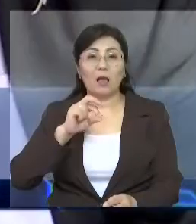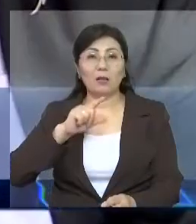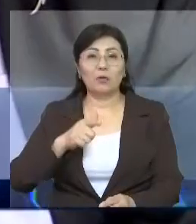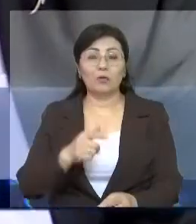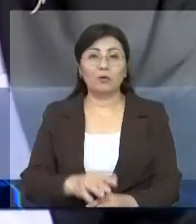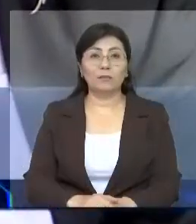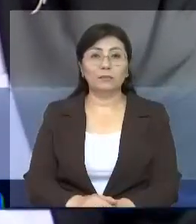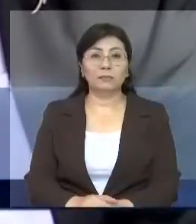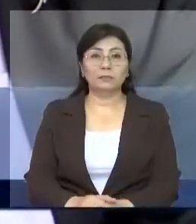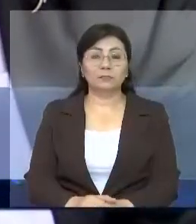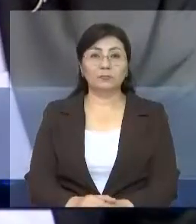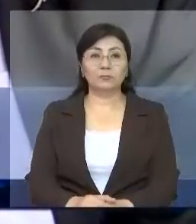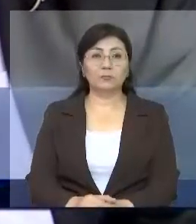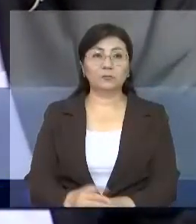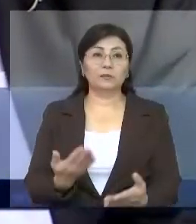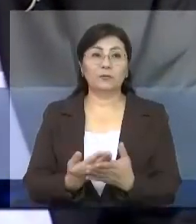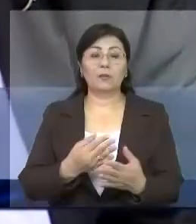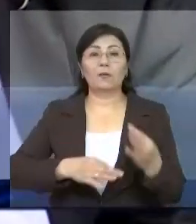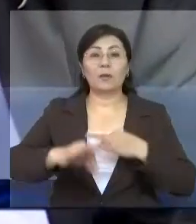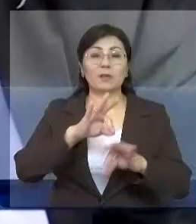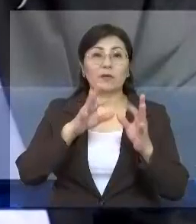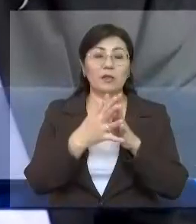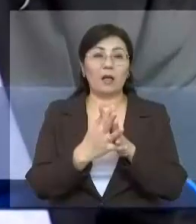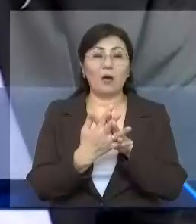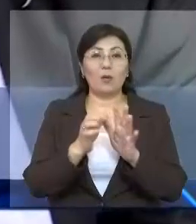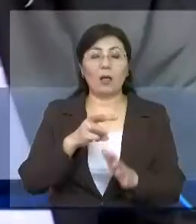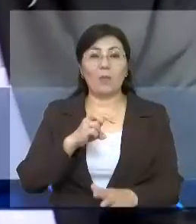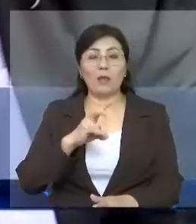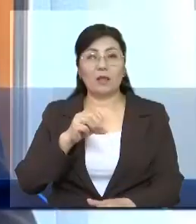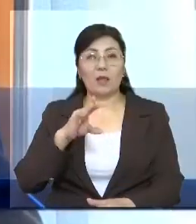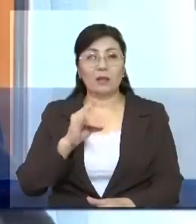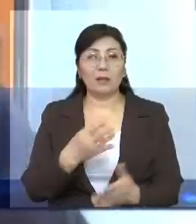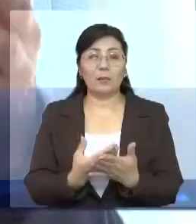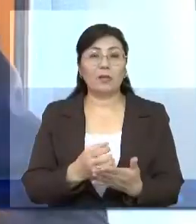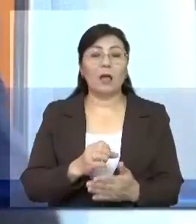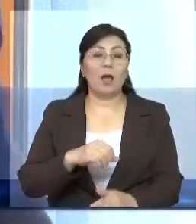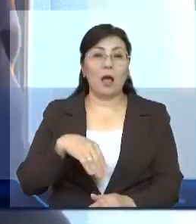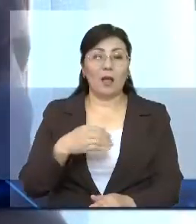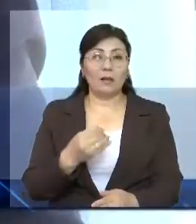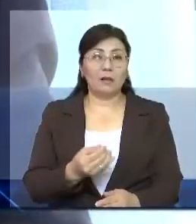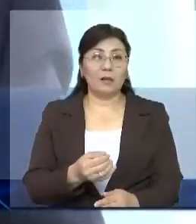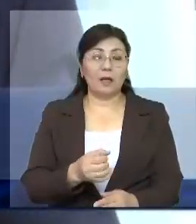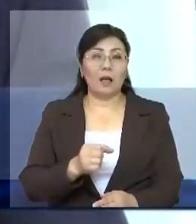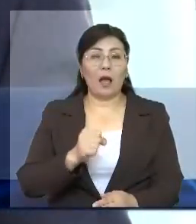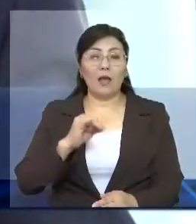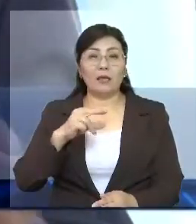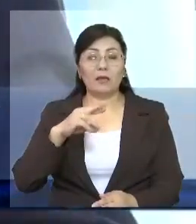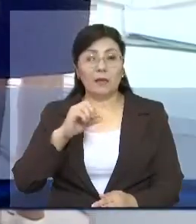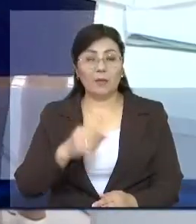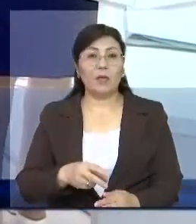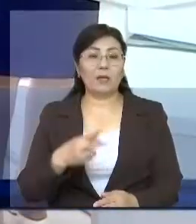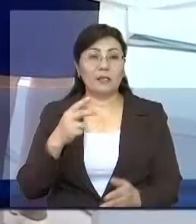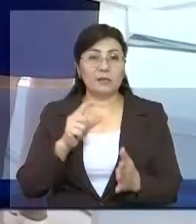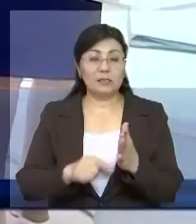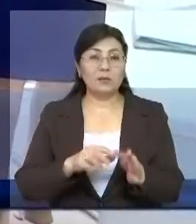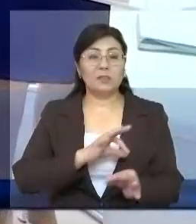дело. В рамках проекта «Аул Аманаты» жителями Этикибийского района в СПК «Актобе» направлено 70 заявок на 250